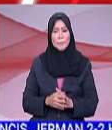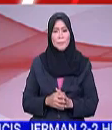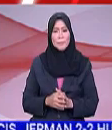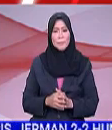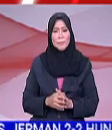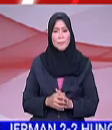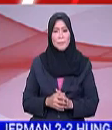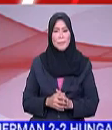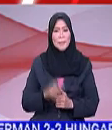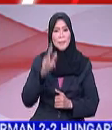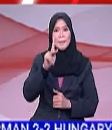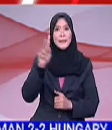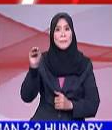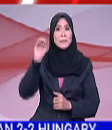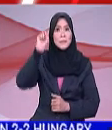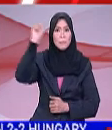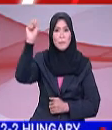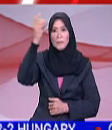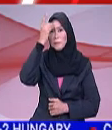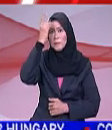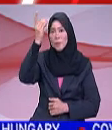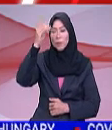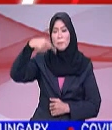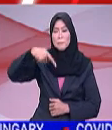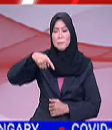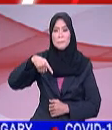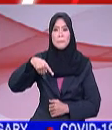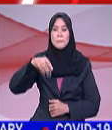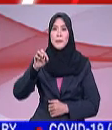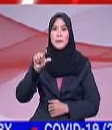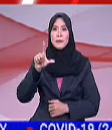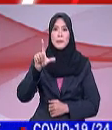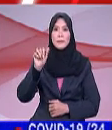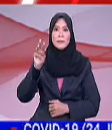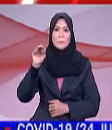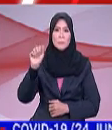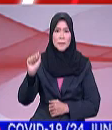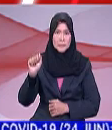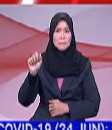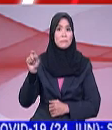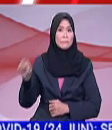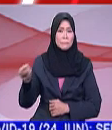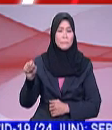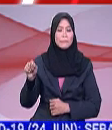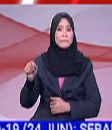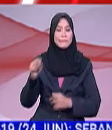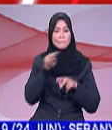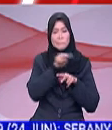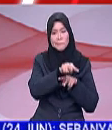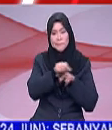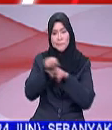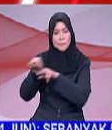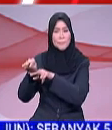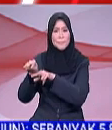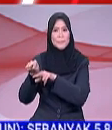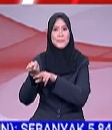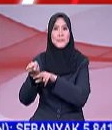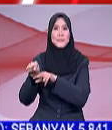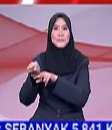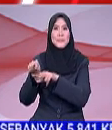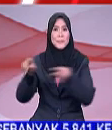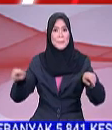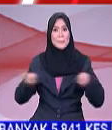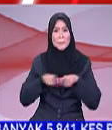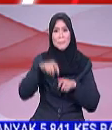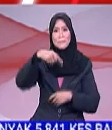Sementara itu, Ketua Menteri Sabah Datuk Seri Panglima Haji Nor Haji Jinor turut meninjau pelaksanaan program Jiwa Murni